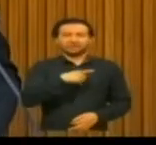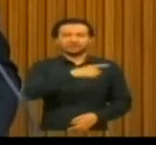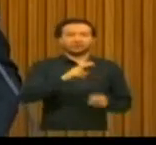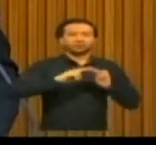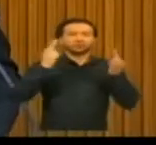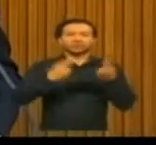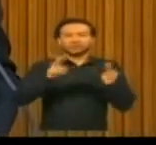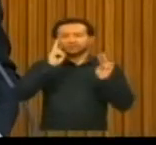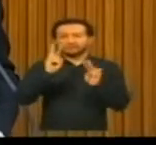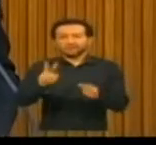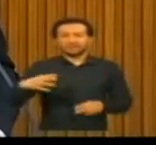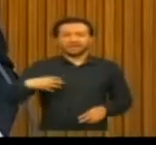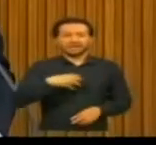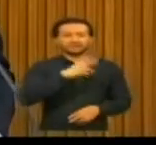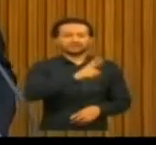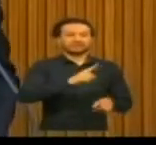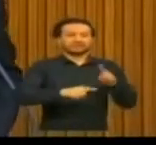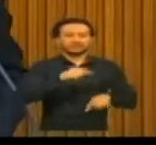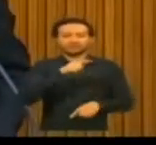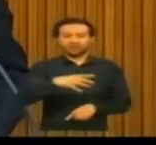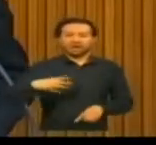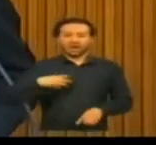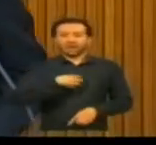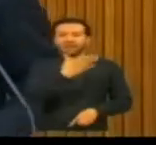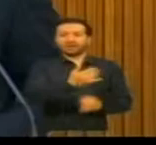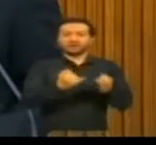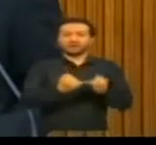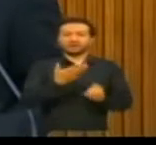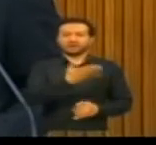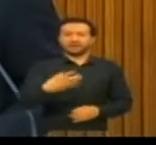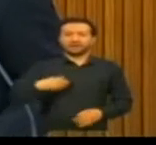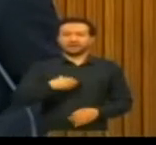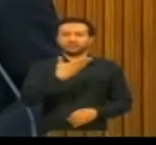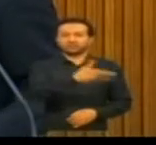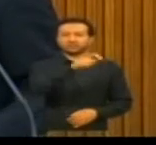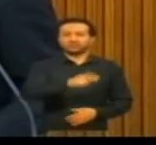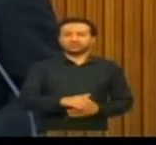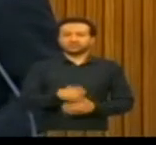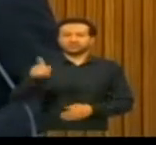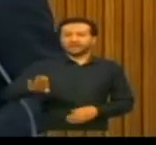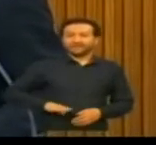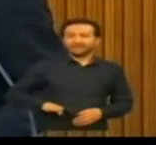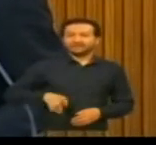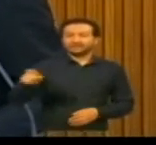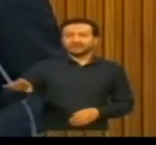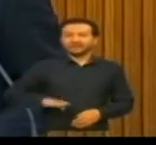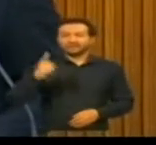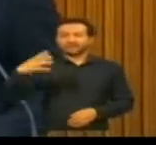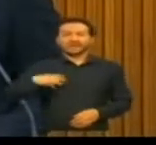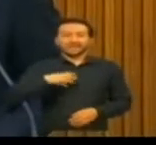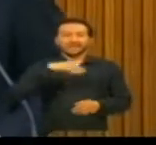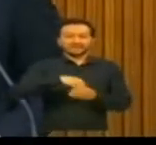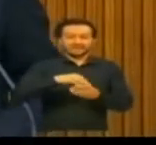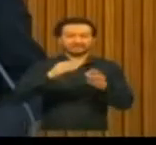dünyaya bakışı, annenin siyasi görüşü. Ya bu anne kardeşim, anne, anne. Anne bu. Evlat, evlat bir anne için